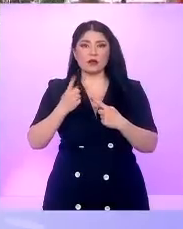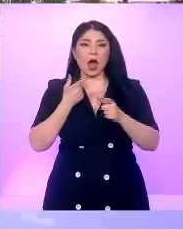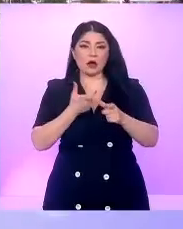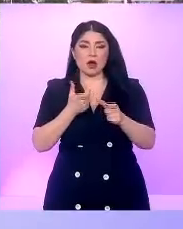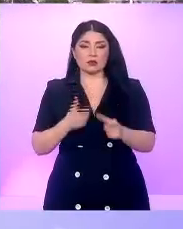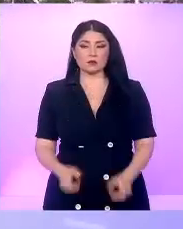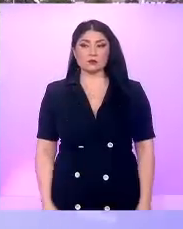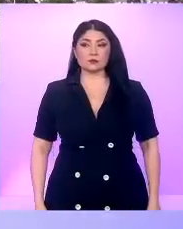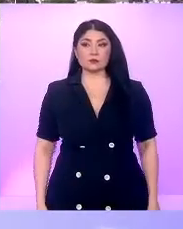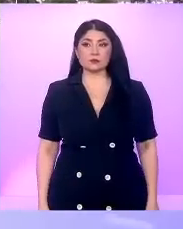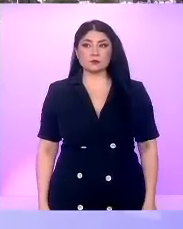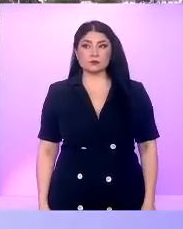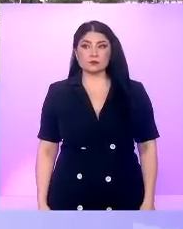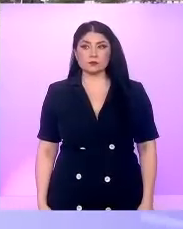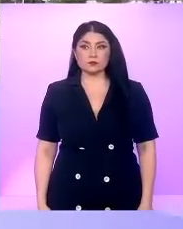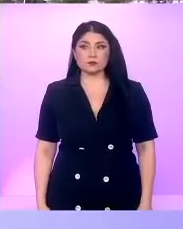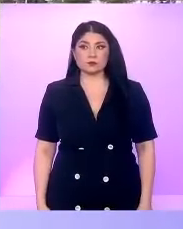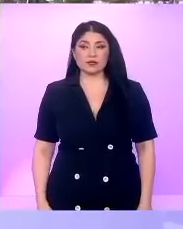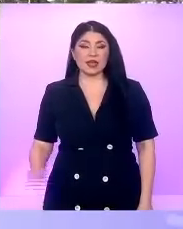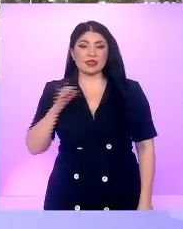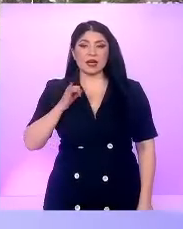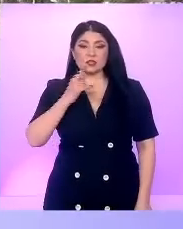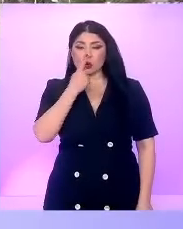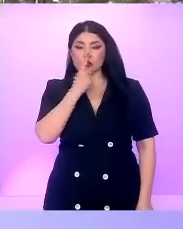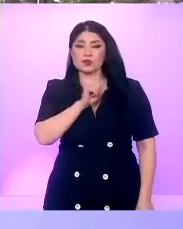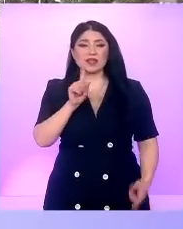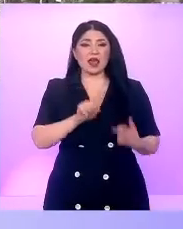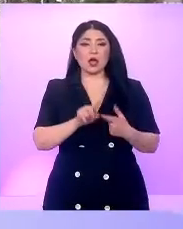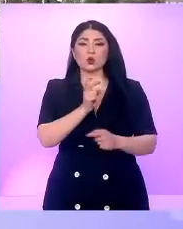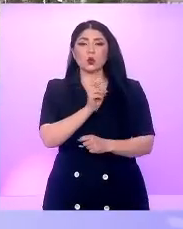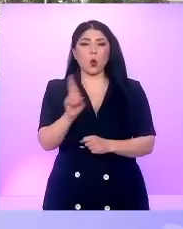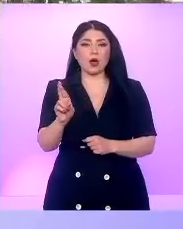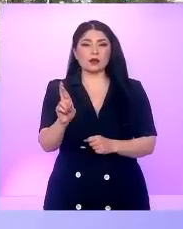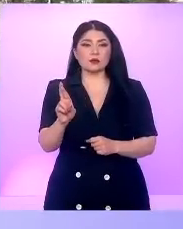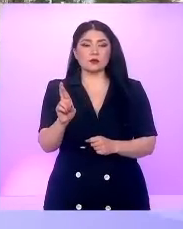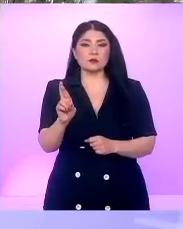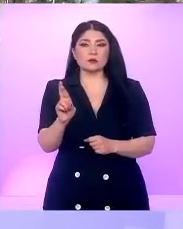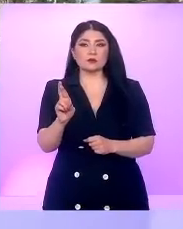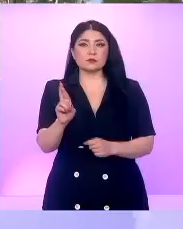Interesele Rusiei nu constau numai în, cum să spun,